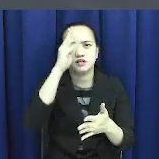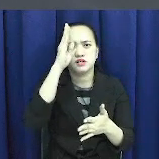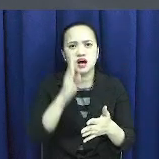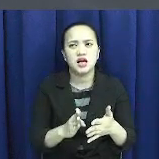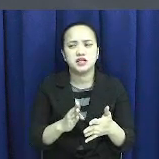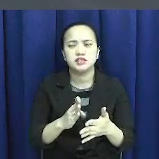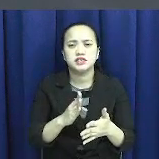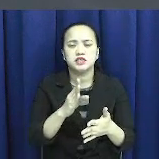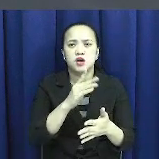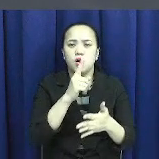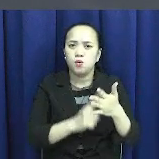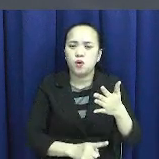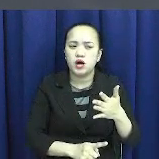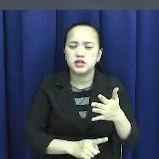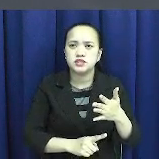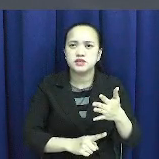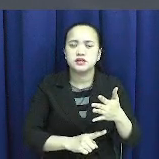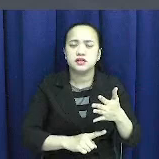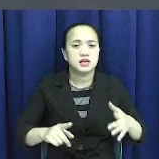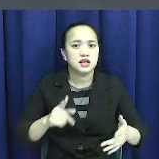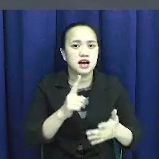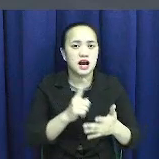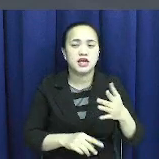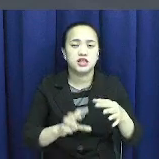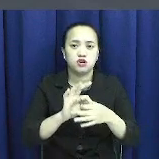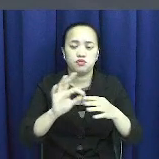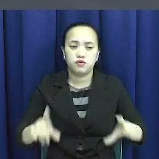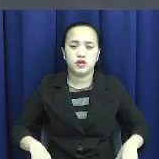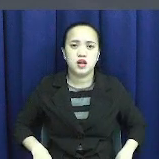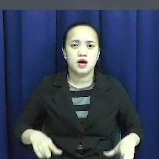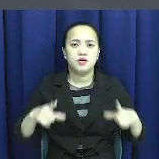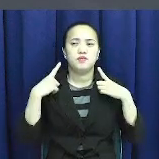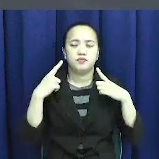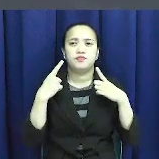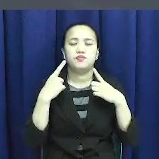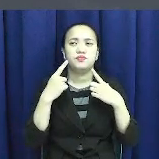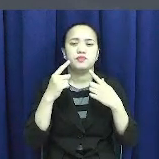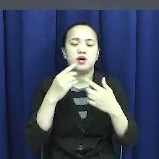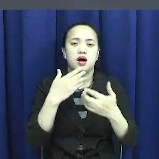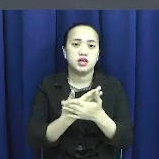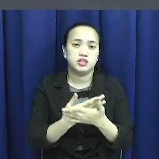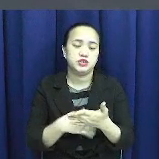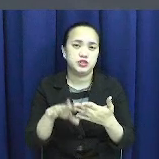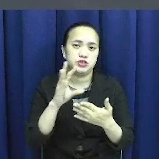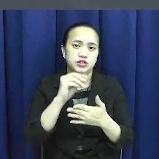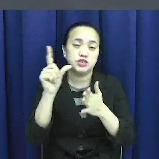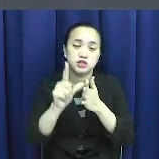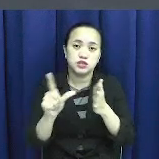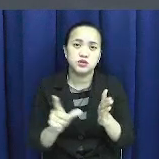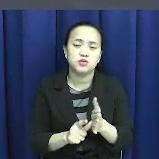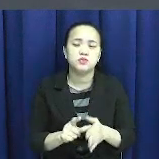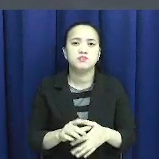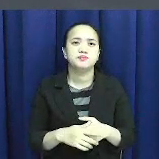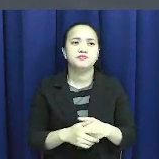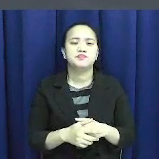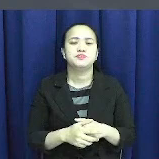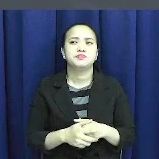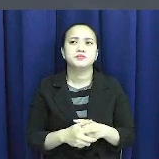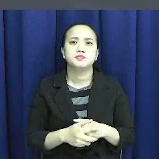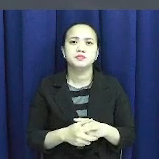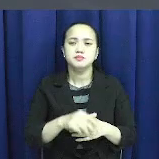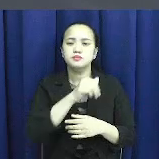buhay under the law. Pero yun nga, nag-failed po sila doon. Nung kapanahunan ni Jeremiah, hindi po